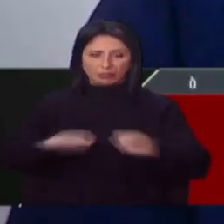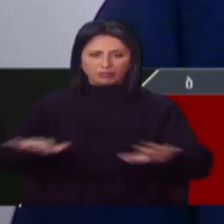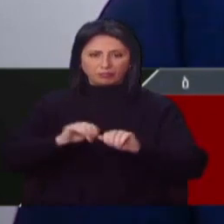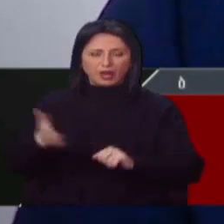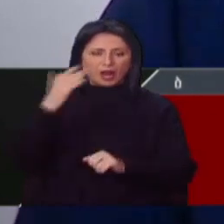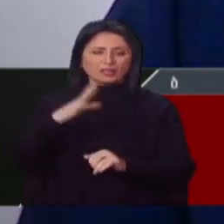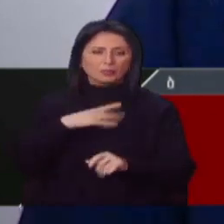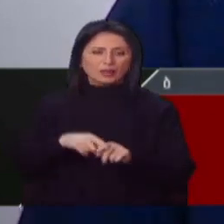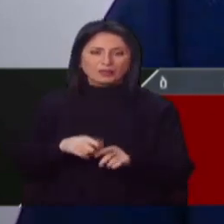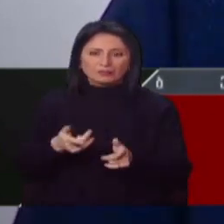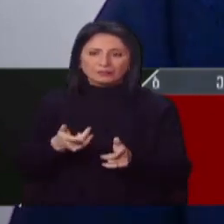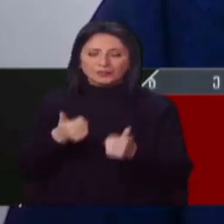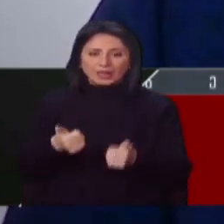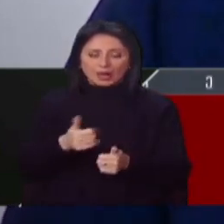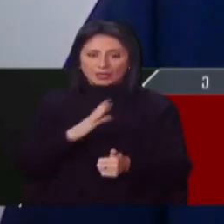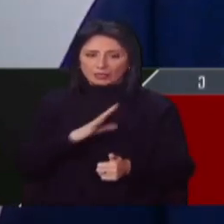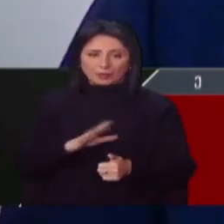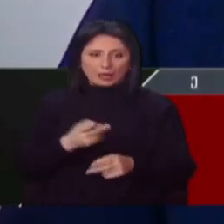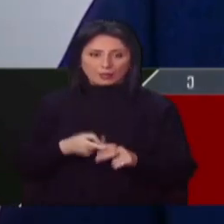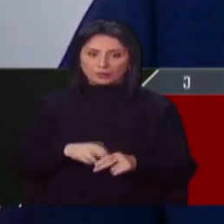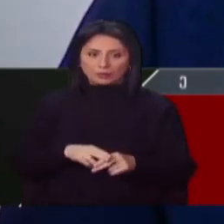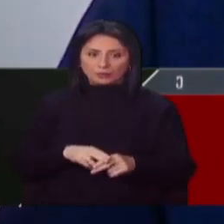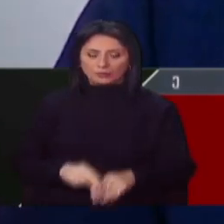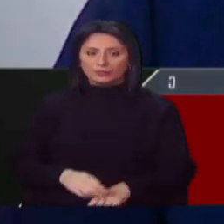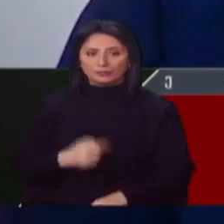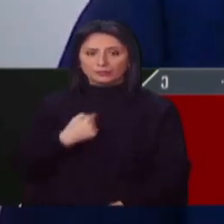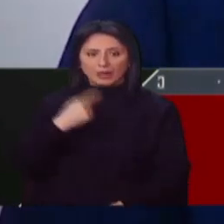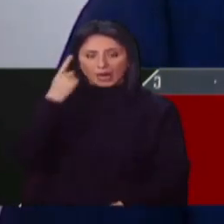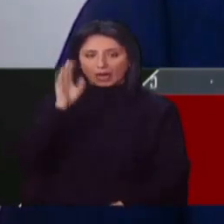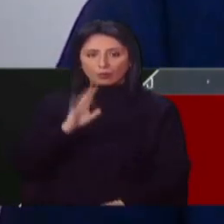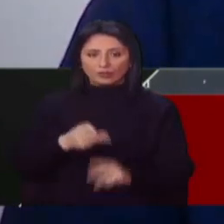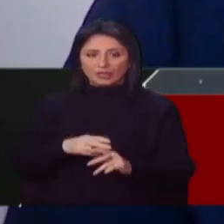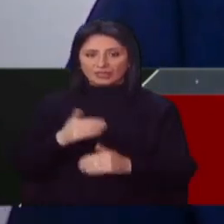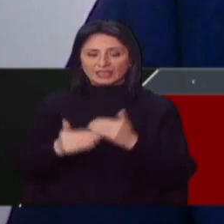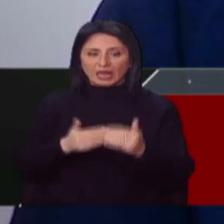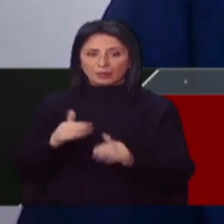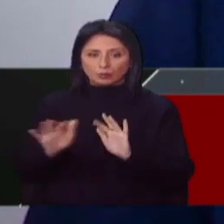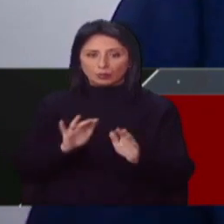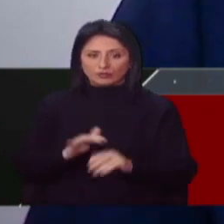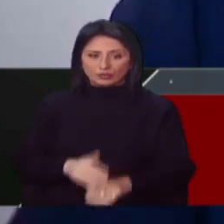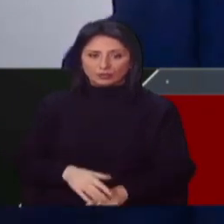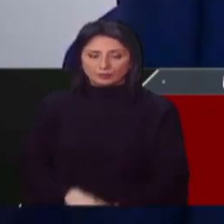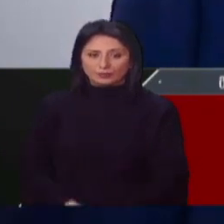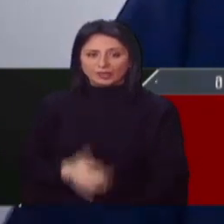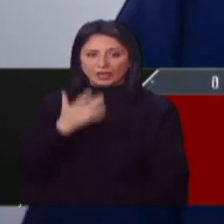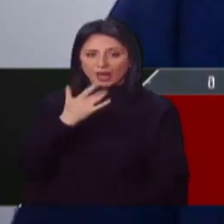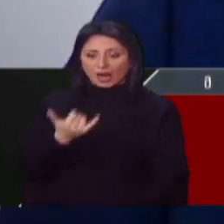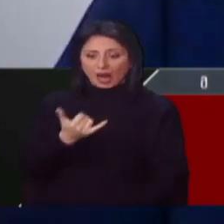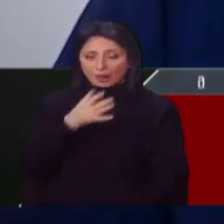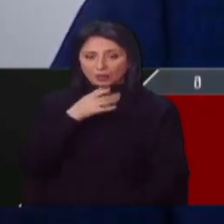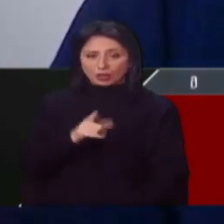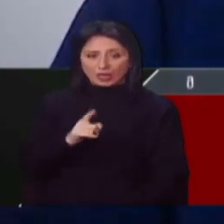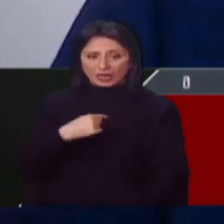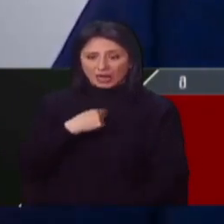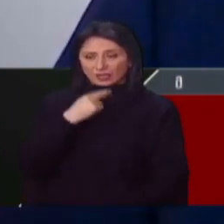არ გამხდარეს და ამიტომ მე ამგონია, რომ ეს წარმატებული პროცესი იქნება. ყოველთვაში ამ მომენტისთვის რასაც